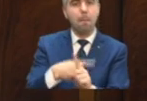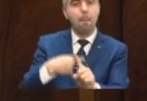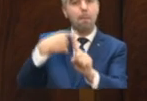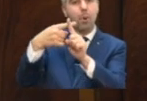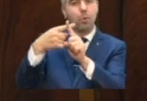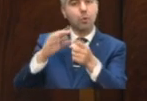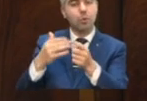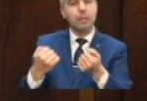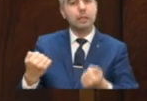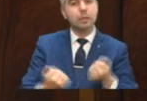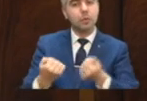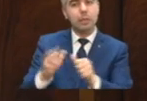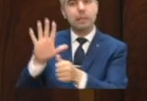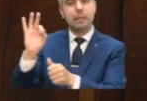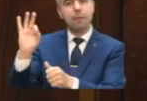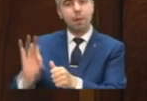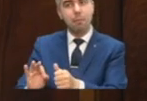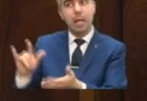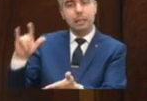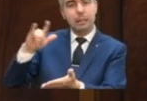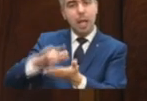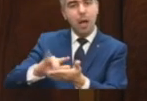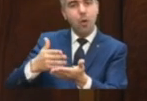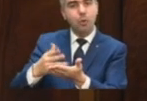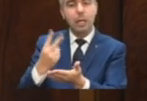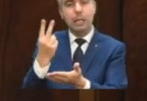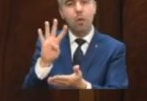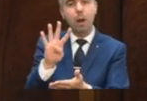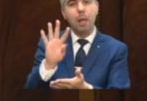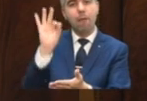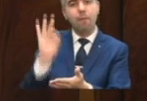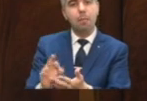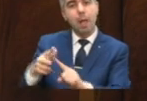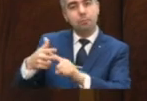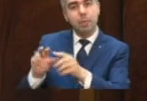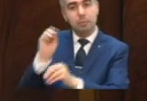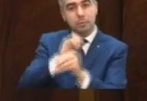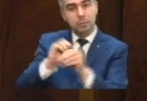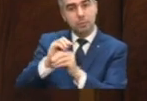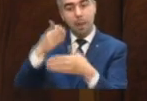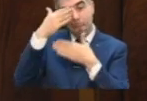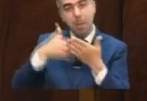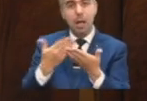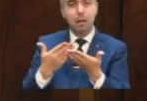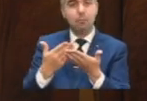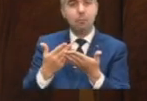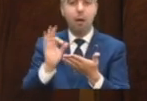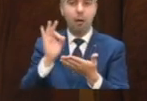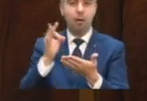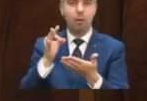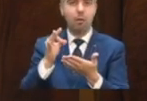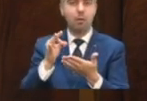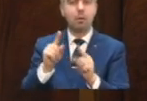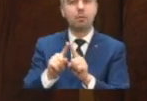ديال السيارات اليوم 60%، ديال الطائرات كنصنعوا 42% ديال الطائرات في هاد البلاد هادي. إذا يمكن لنا